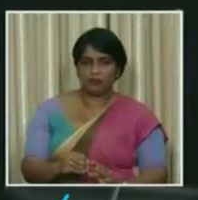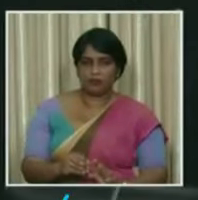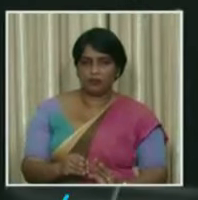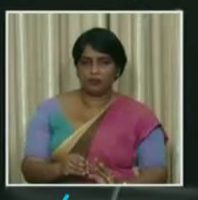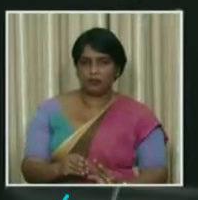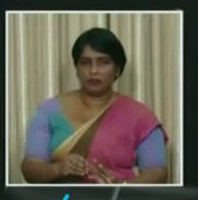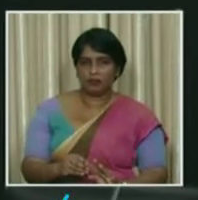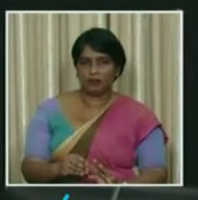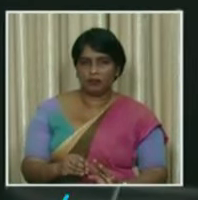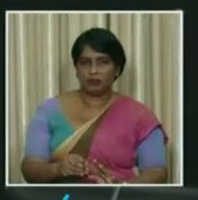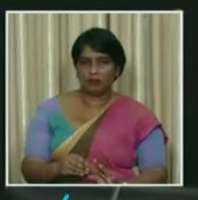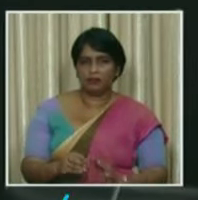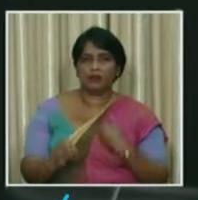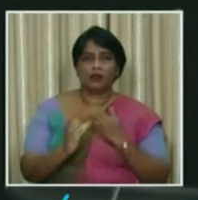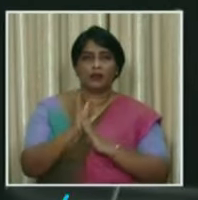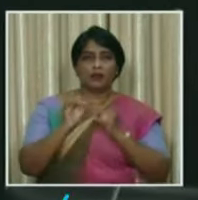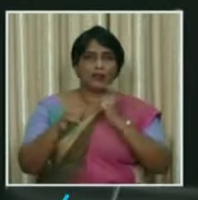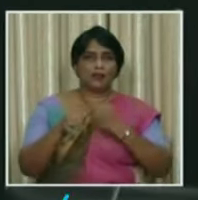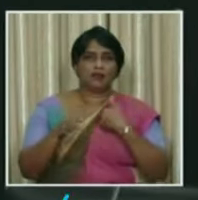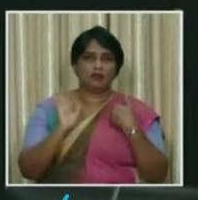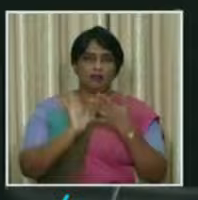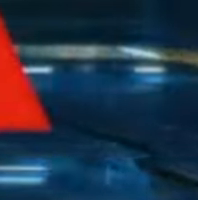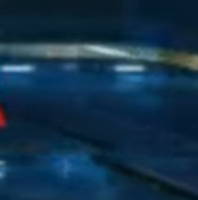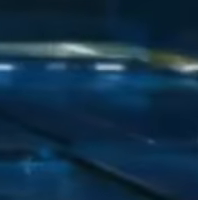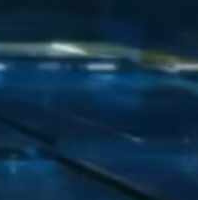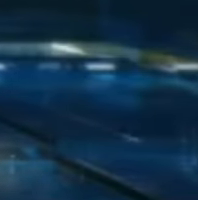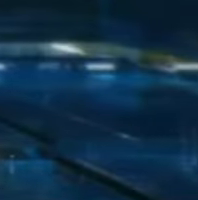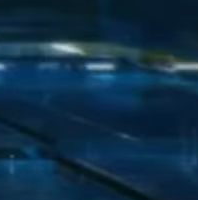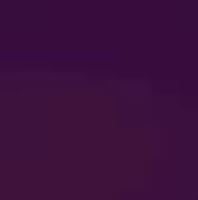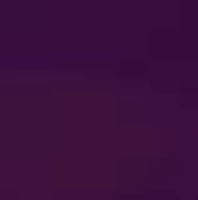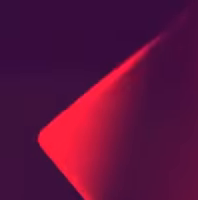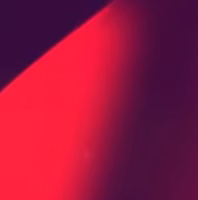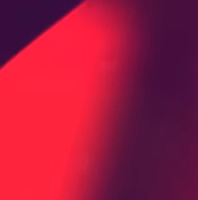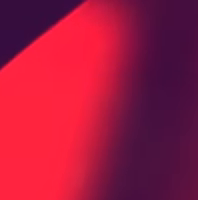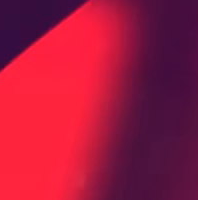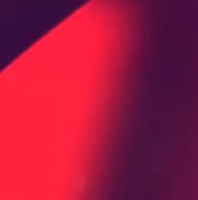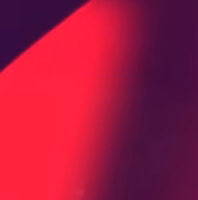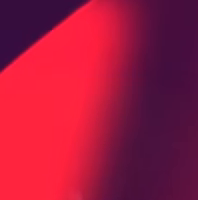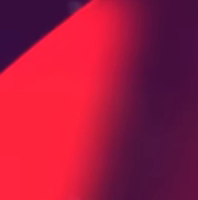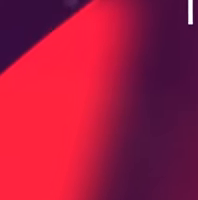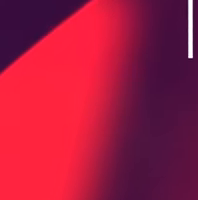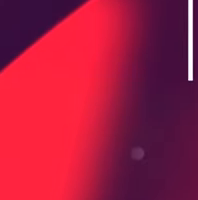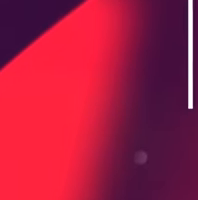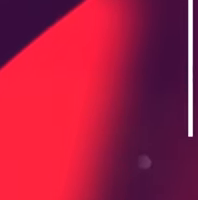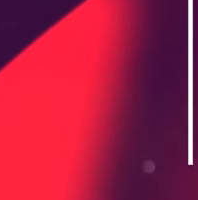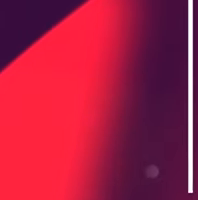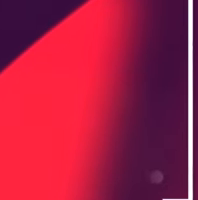ප්‍රශ්නය මගේ අමාත්‍යාංශයට අදාළ වෙන්නේ නැහැ. රටේ